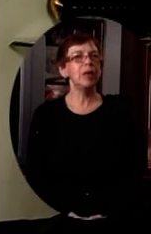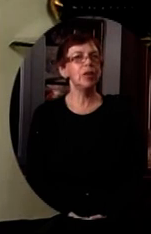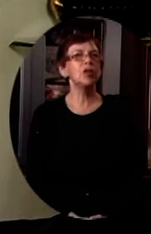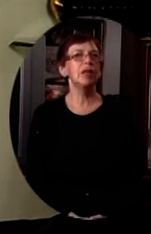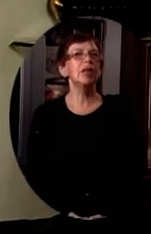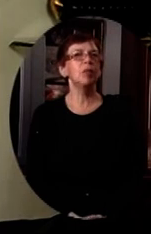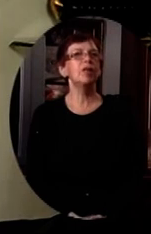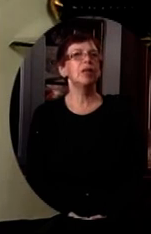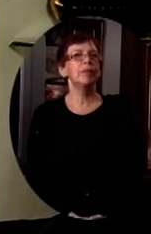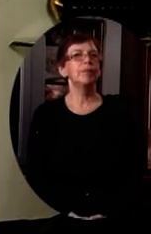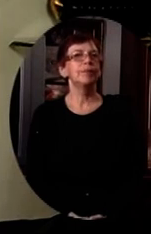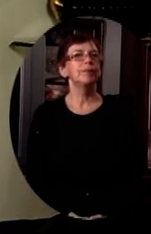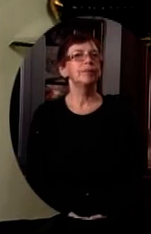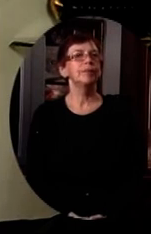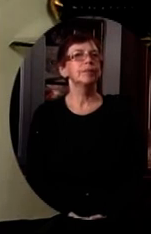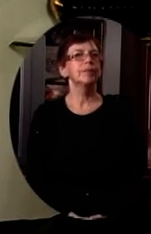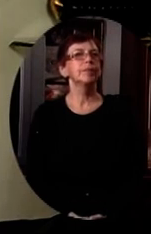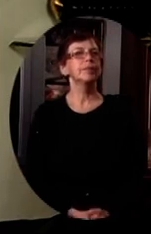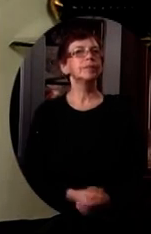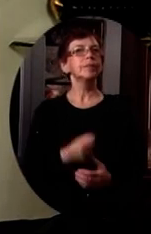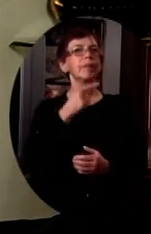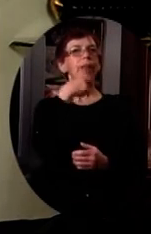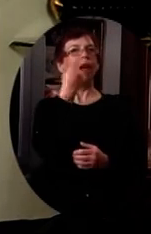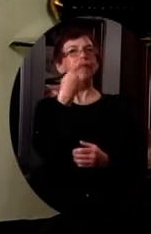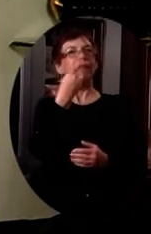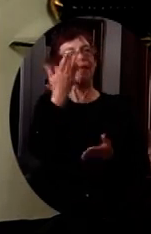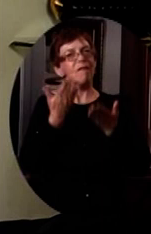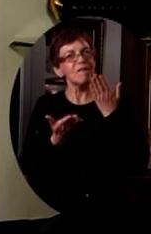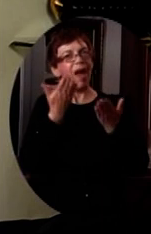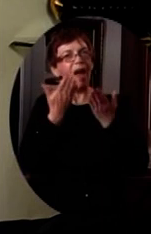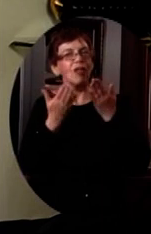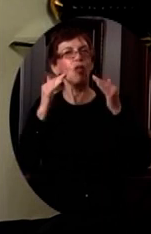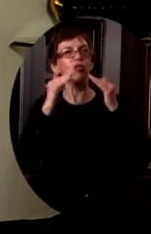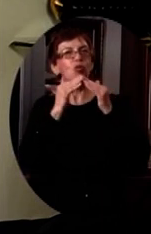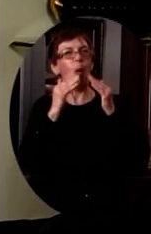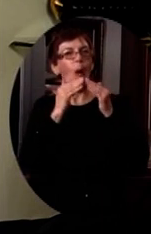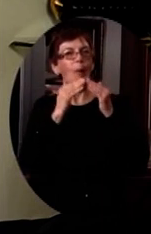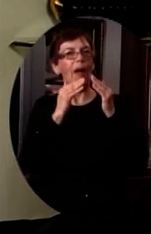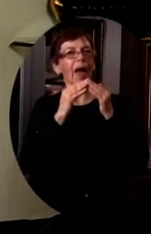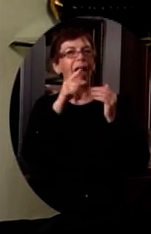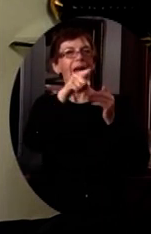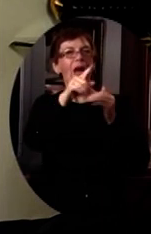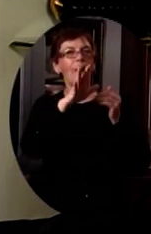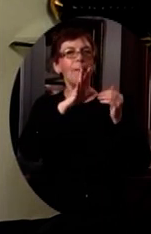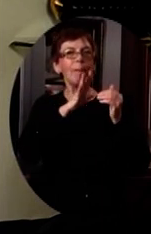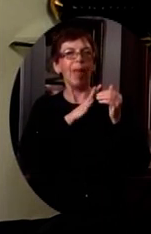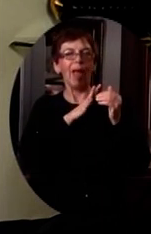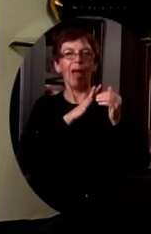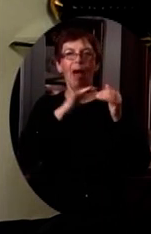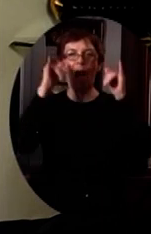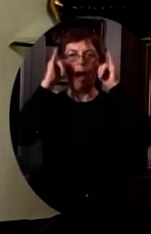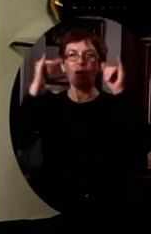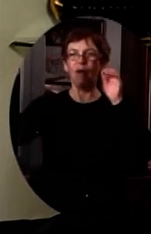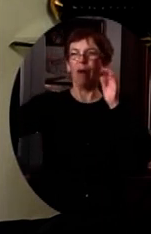מדברים יידיש, כן, אני מבינה. זאת אומרת שכנראה שלפני שקיבלת את המכה